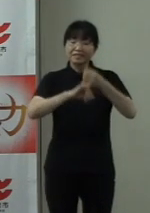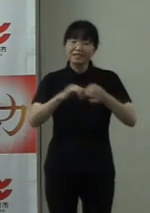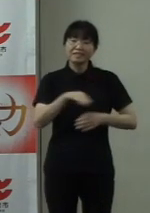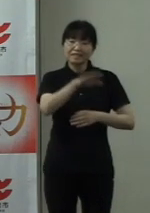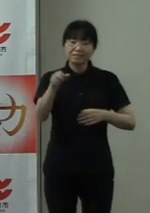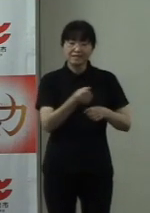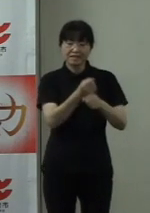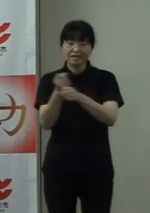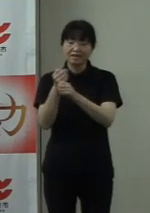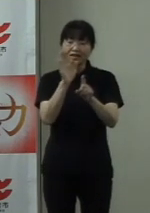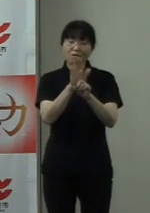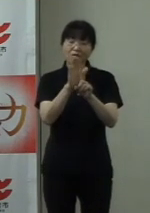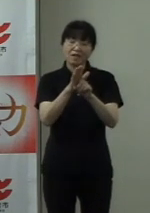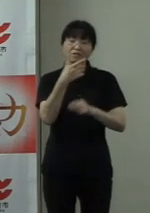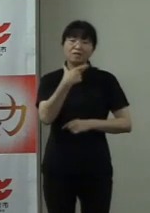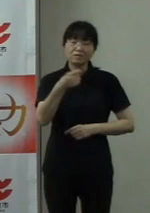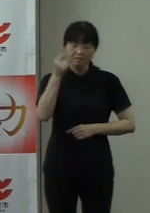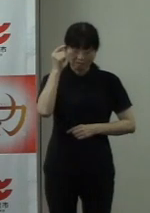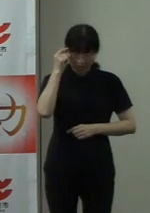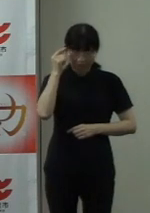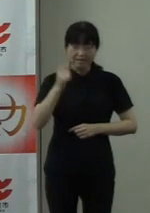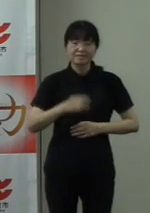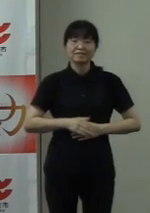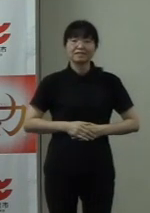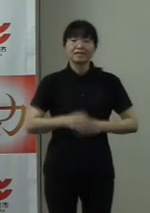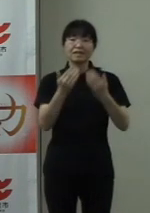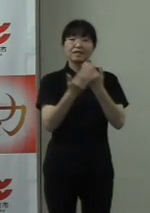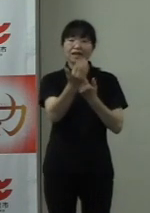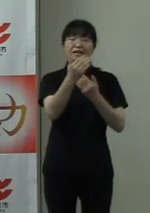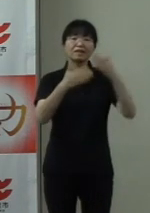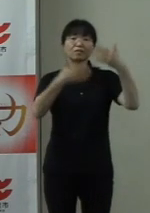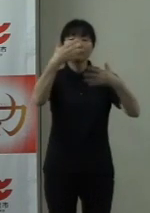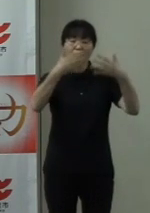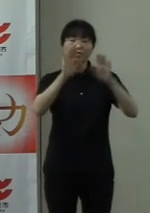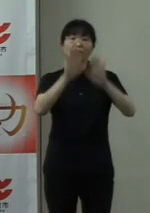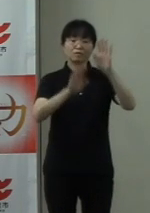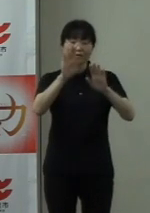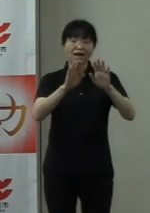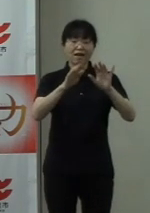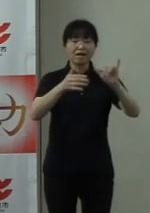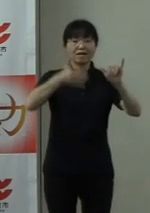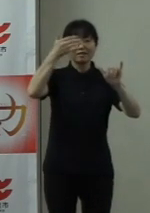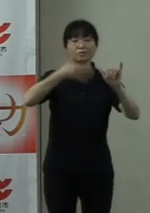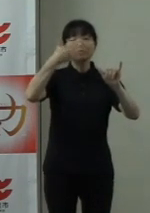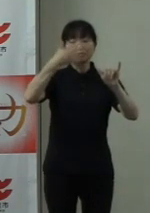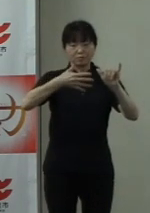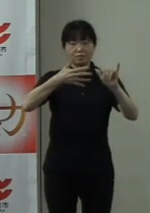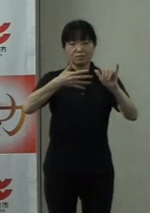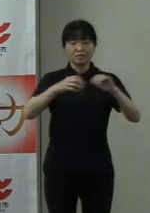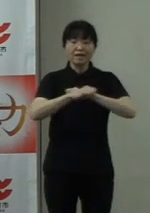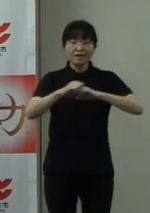援をしていただきたいというふうに思います。大会の模様は YouTube でライブ配信もされる予定になっております